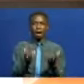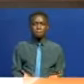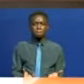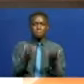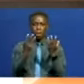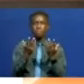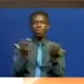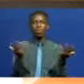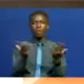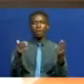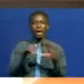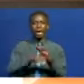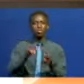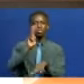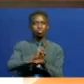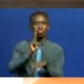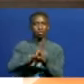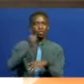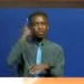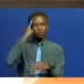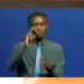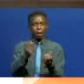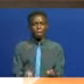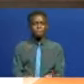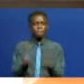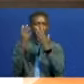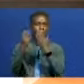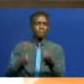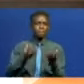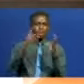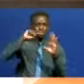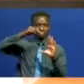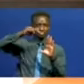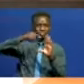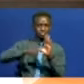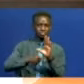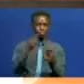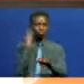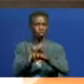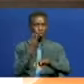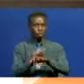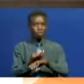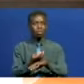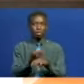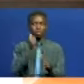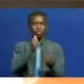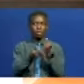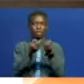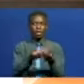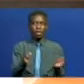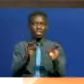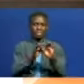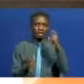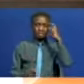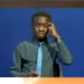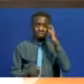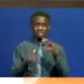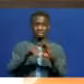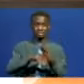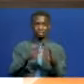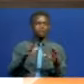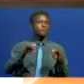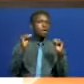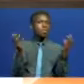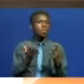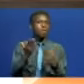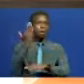uchimbaji dhahabu vinavyokisiwa kuwa vya thamani ya shilingi milioni 9 katika eneo la mpaka kati ya Kenya na Tanzania.